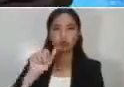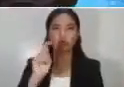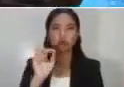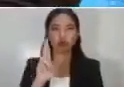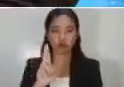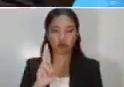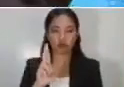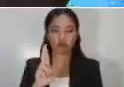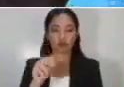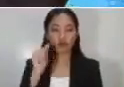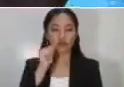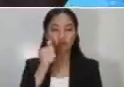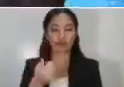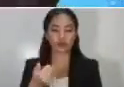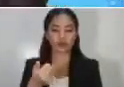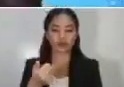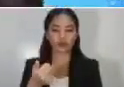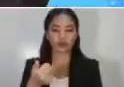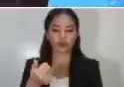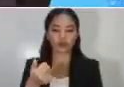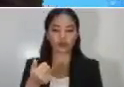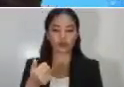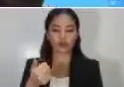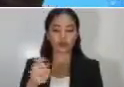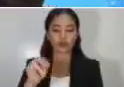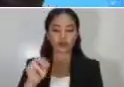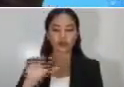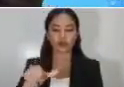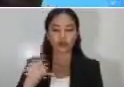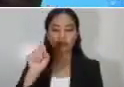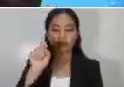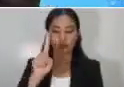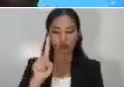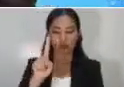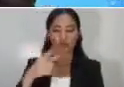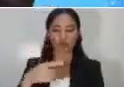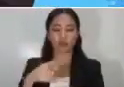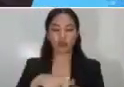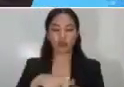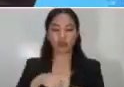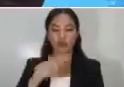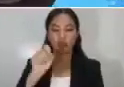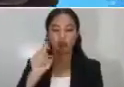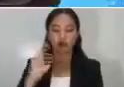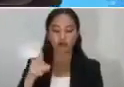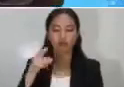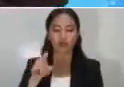magiging ng ating panahon ngayong araw ng Friday, last day of April.